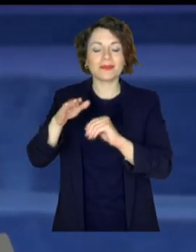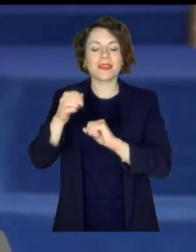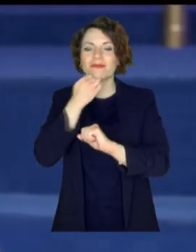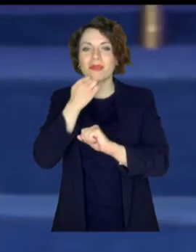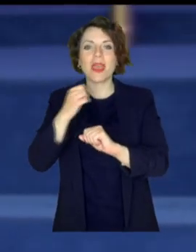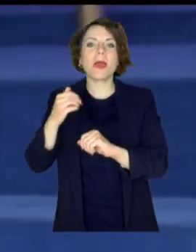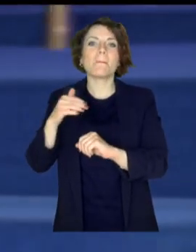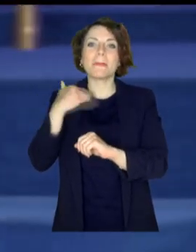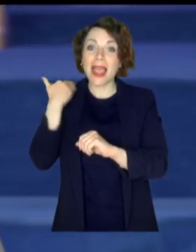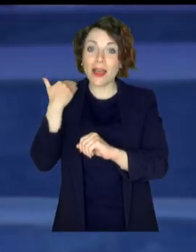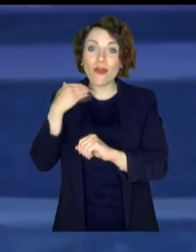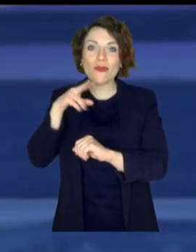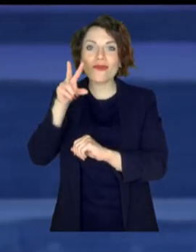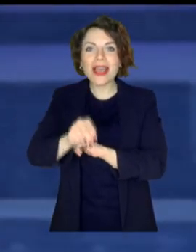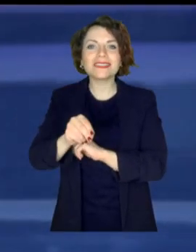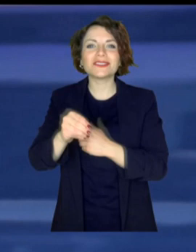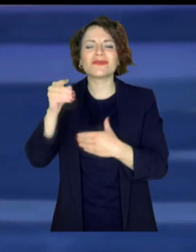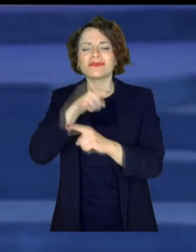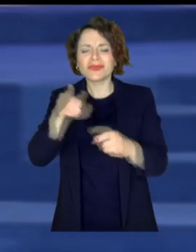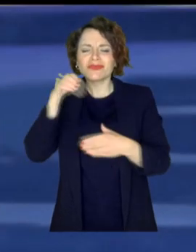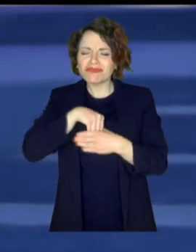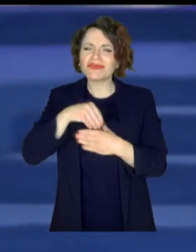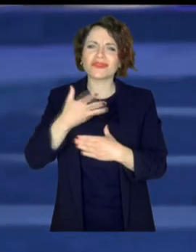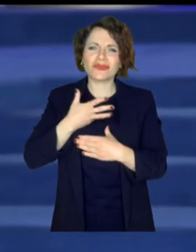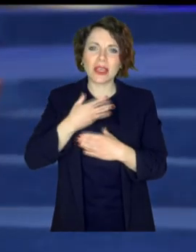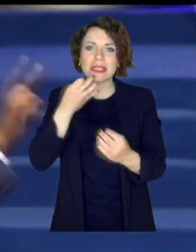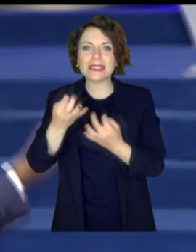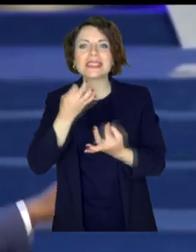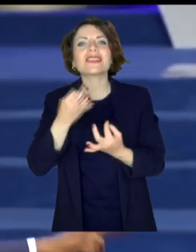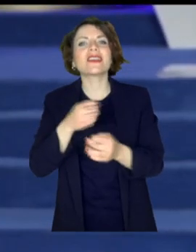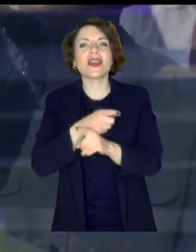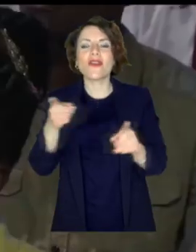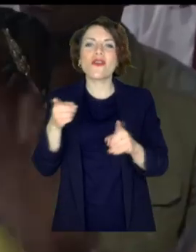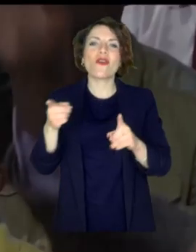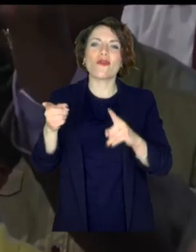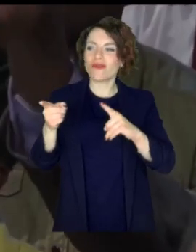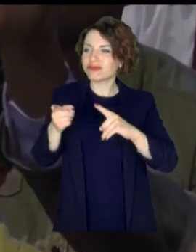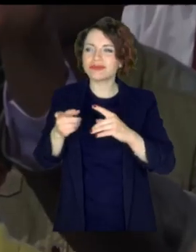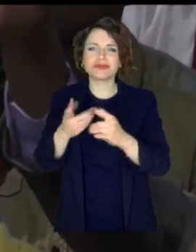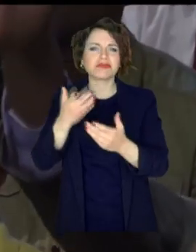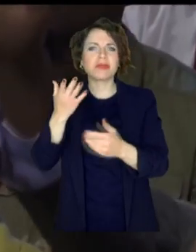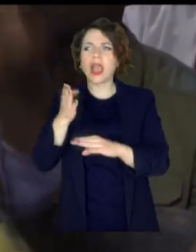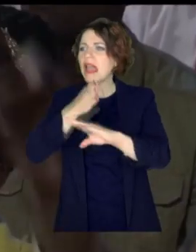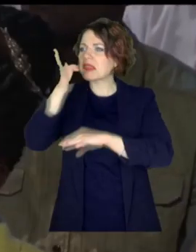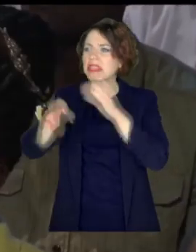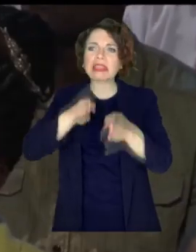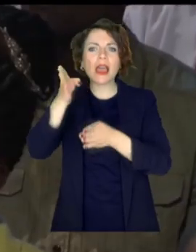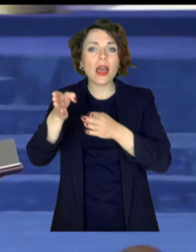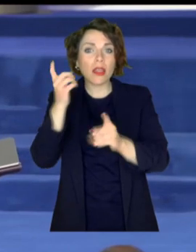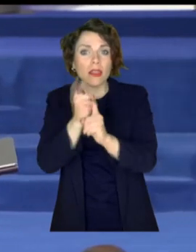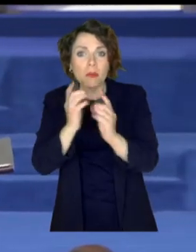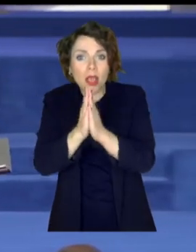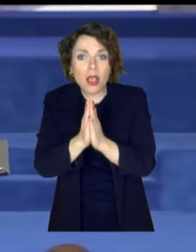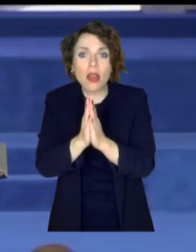dire che quando vai da qualche parte, non dovrai pregare affinché risplenda la luce di Dio. Non dovrai